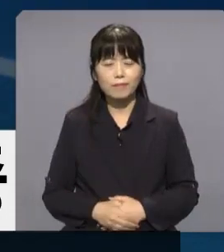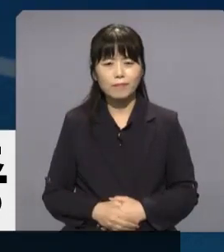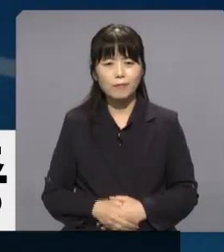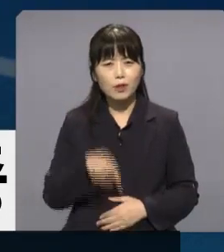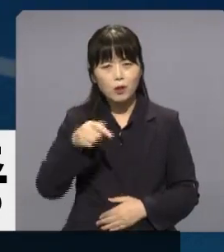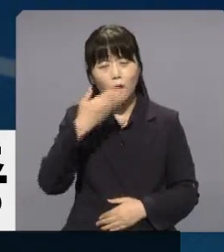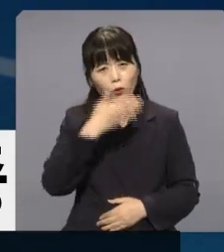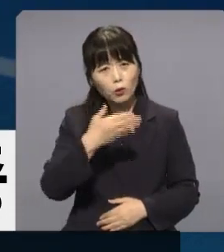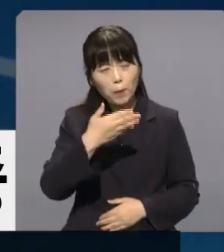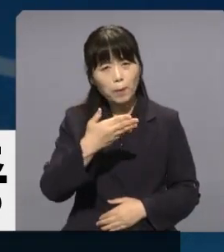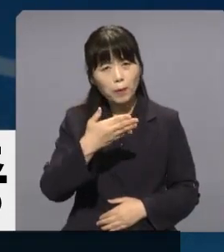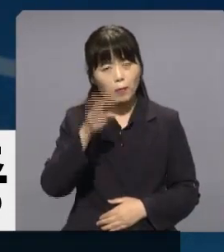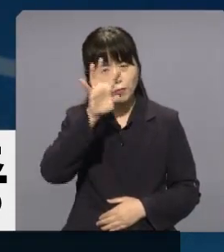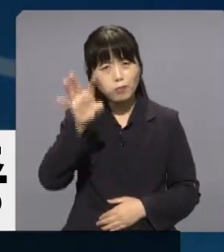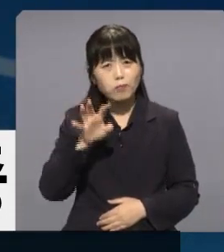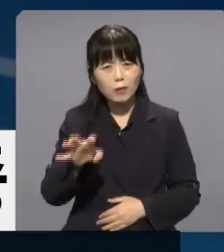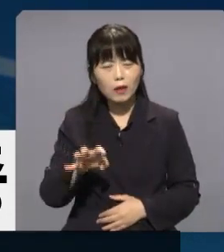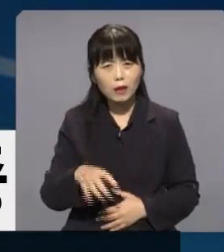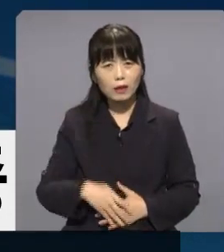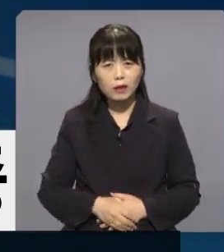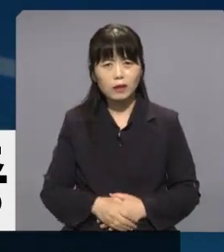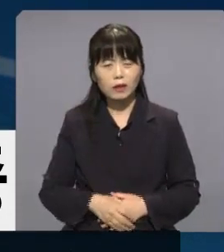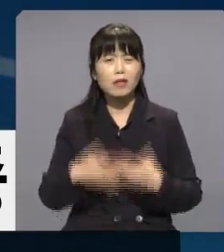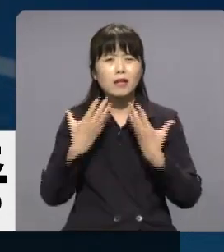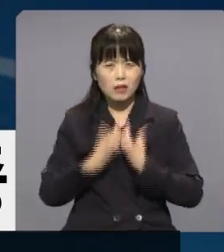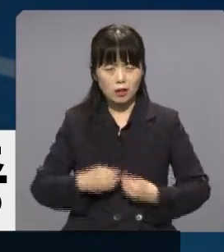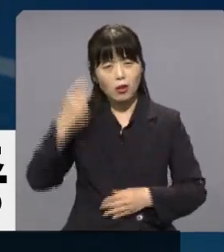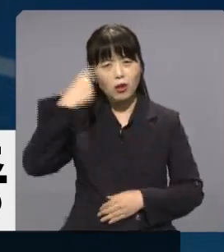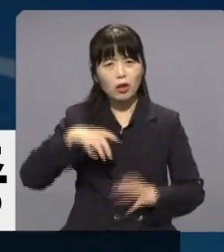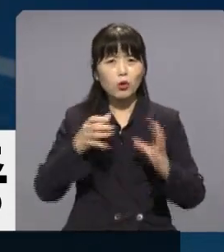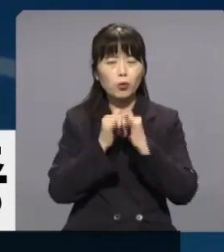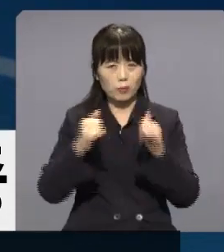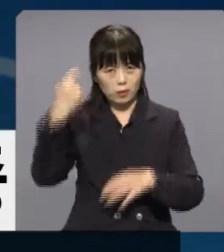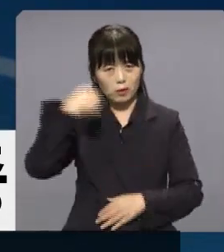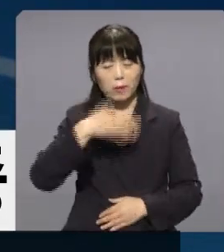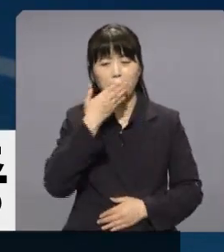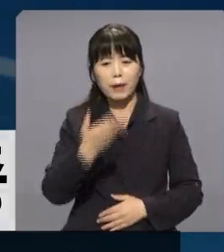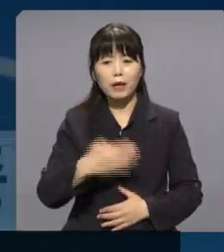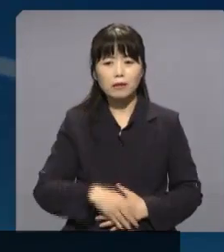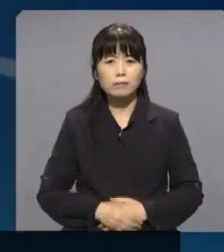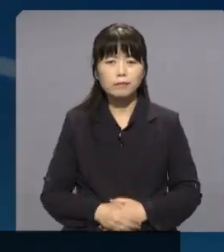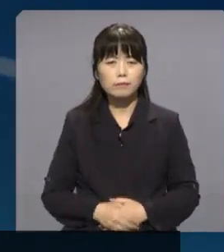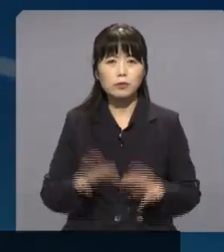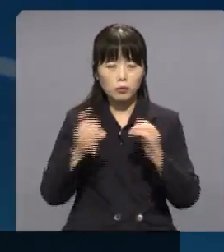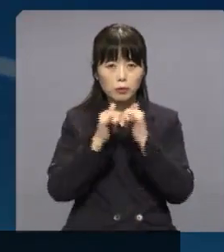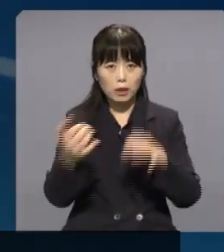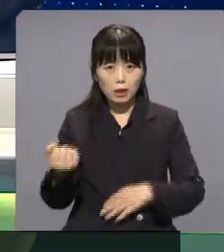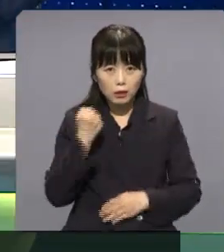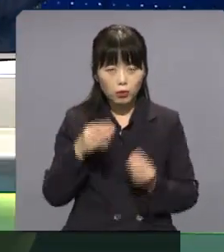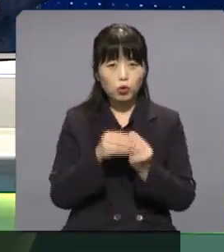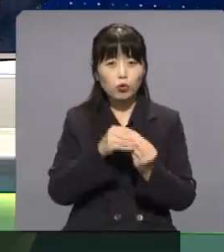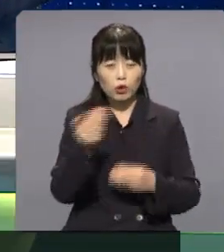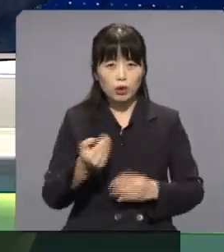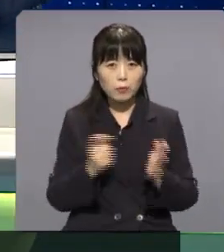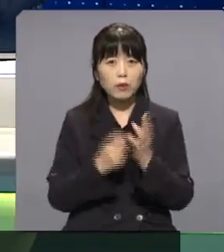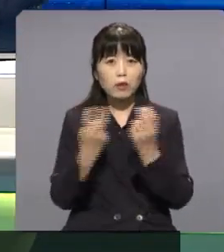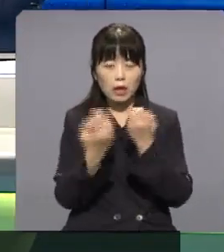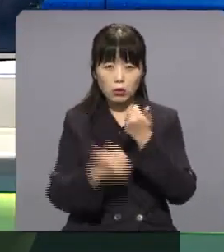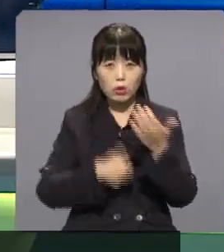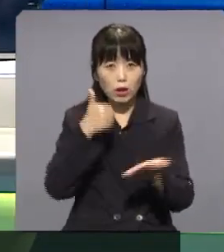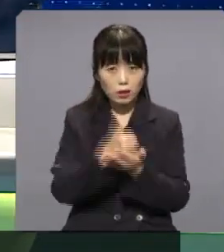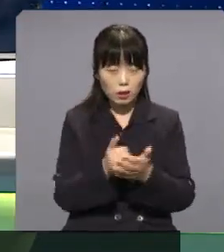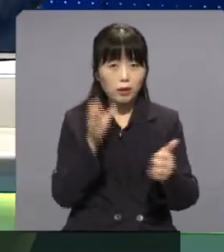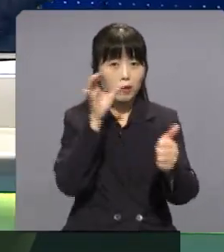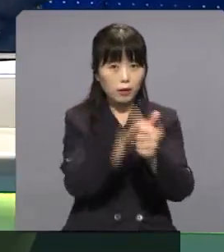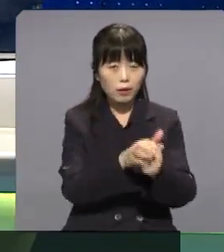있느냐 하는 그런 그 좌 질감을 우리 국민들이 닿아 뜯기 들어오면 됩니다 예 국민의 미 추석전에 비대위원장 pdl 민영